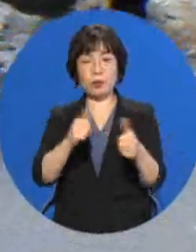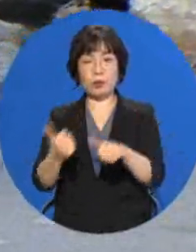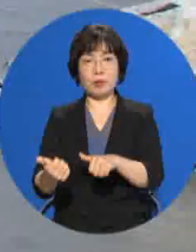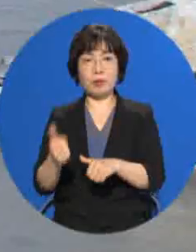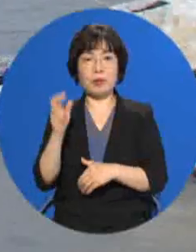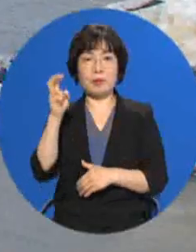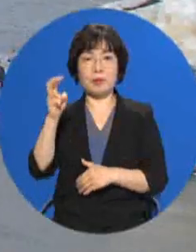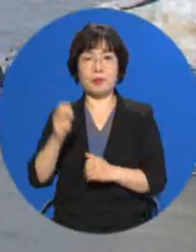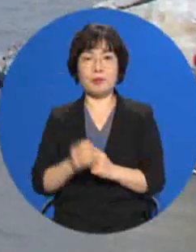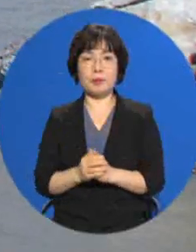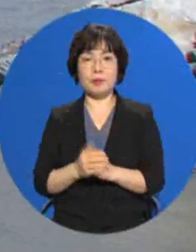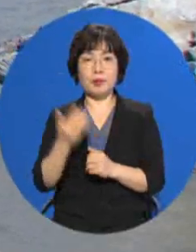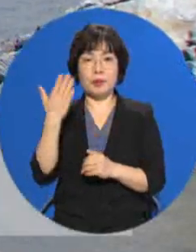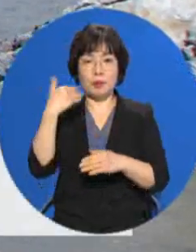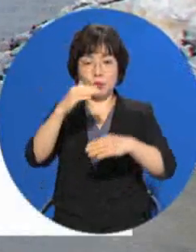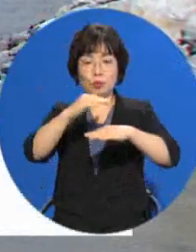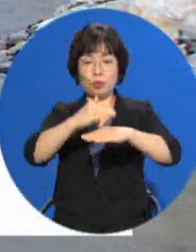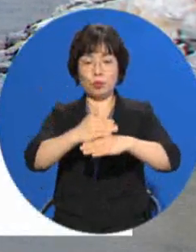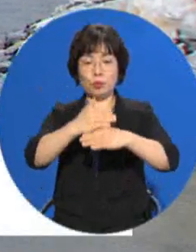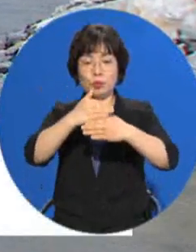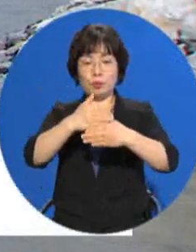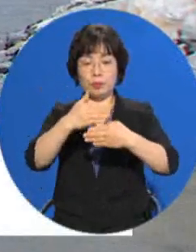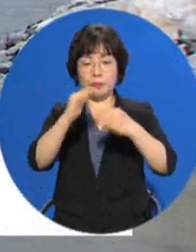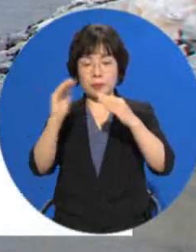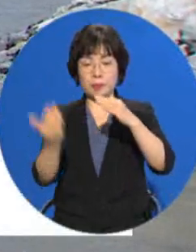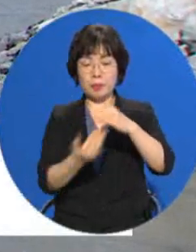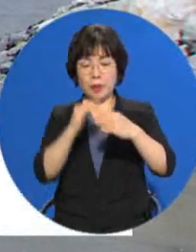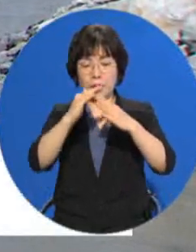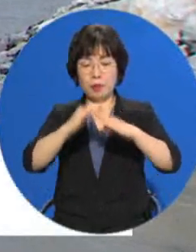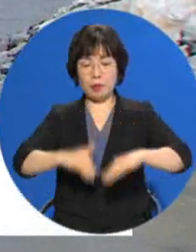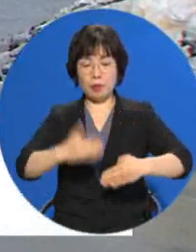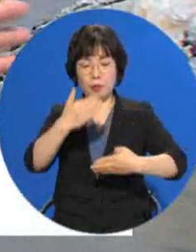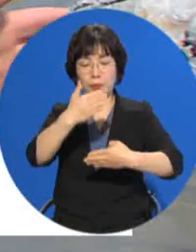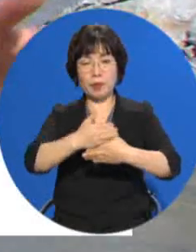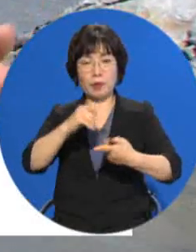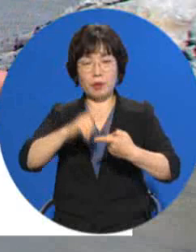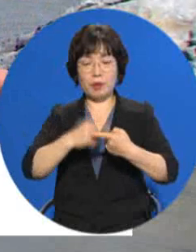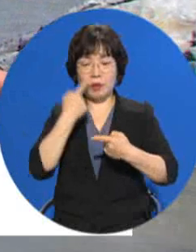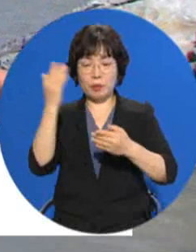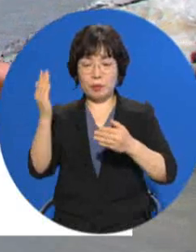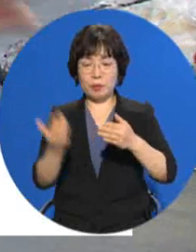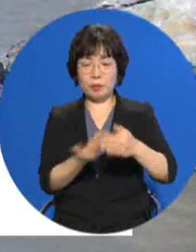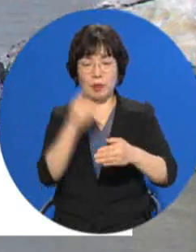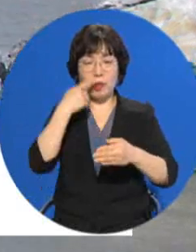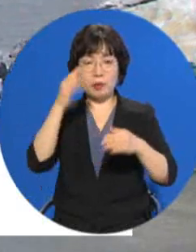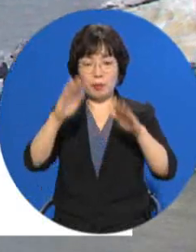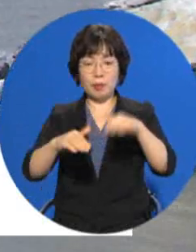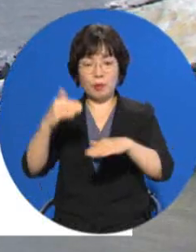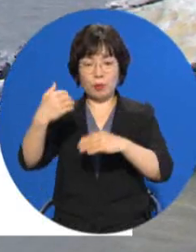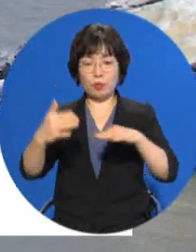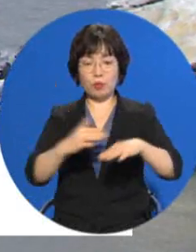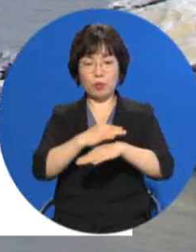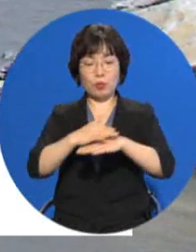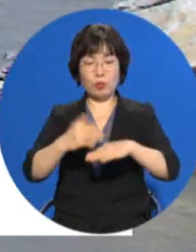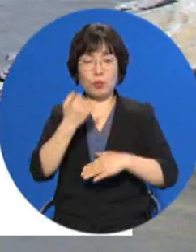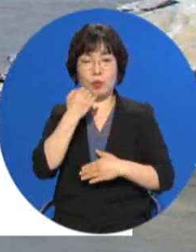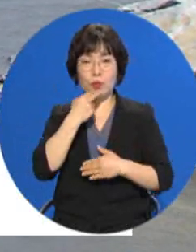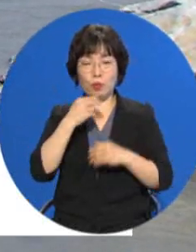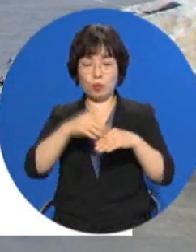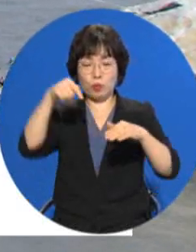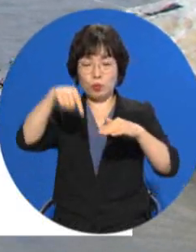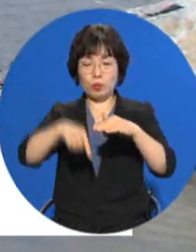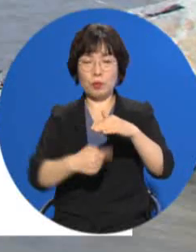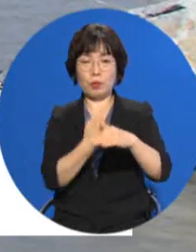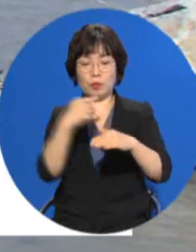있습니다. 기존에 뚝이 막혀있던 상황에서는 갯벌 자체가 유속도 없고 깊지도